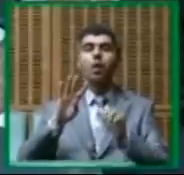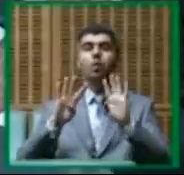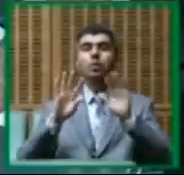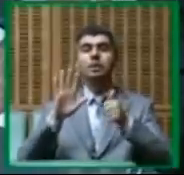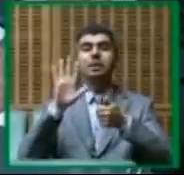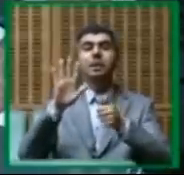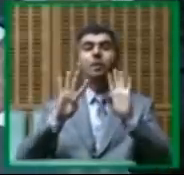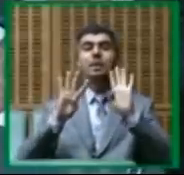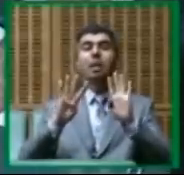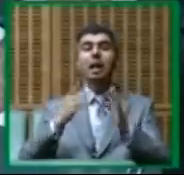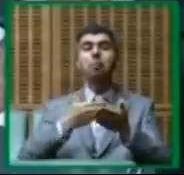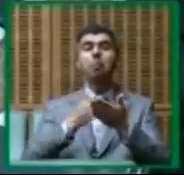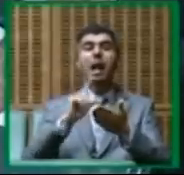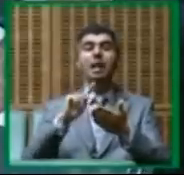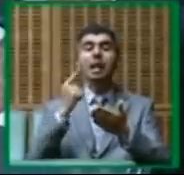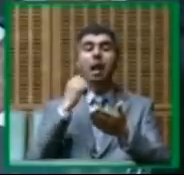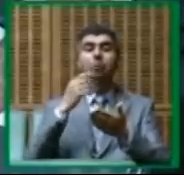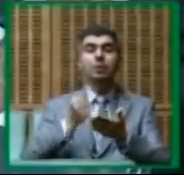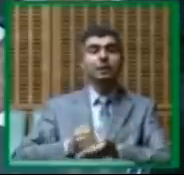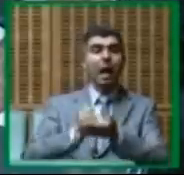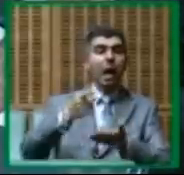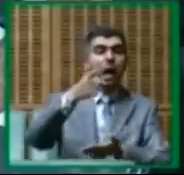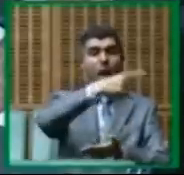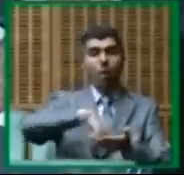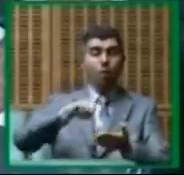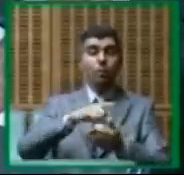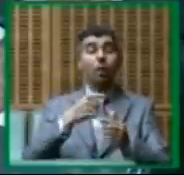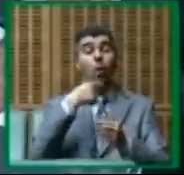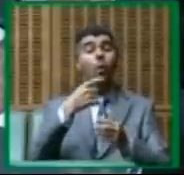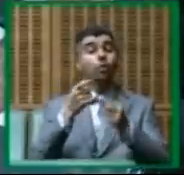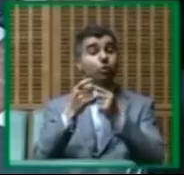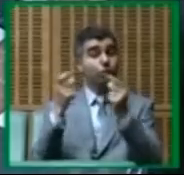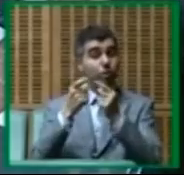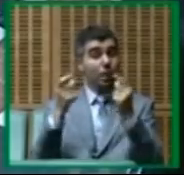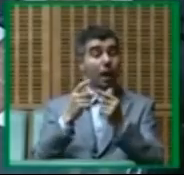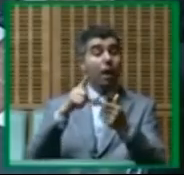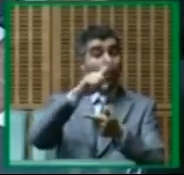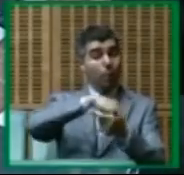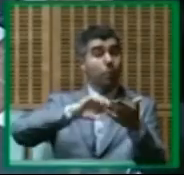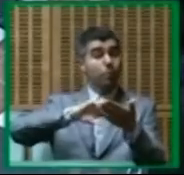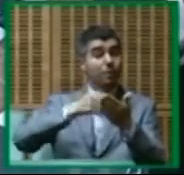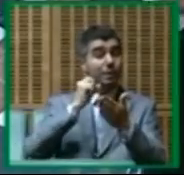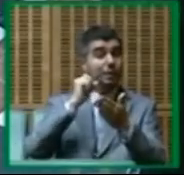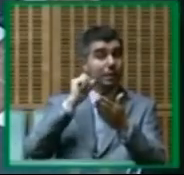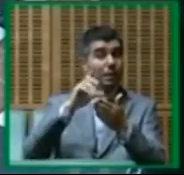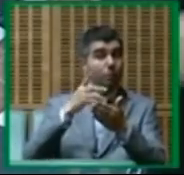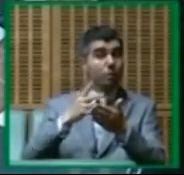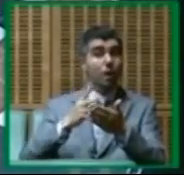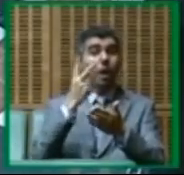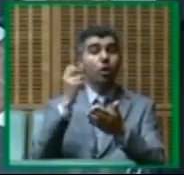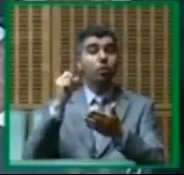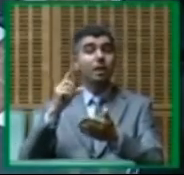السنة. ثانيا الاستفادة الحقيقية ديال المقاولة المغربية ولا سيما المقاولة الصغرى والمتوسطة من هذا المجهود الاستثماري، تخصيص